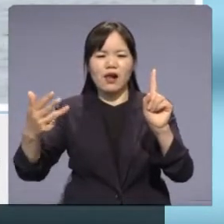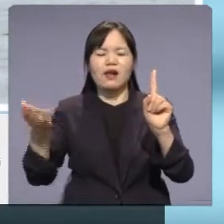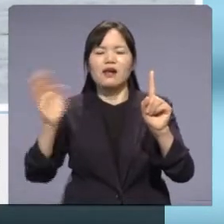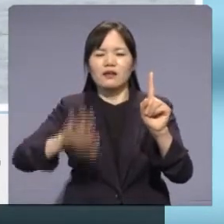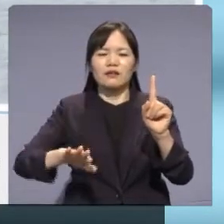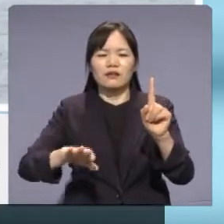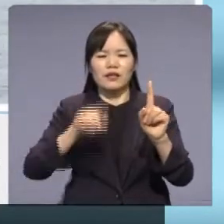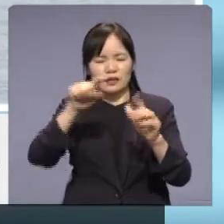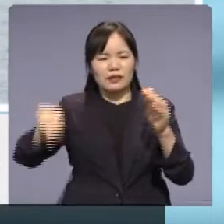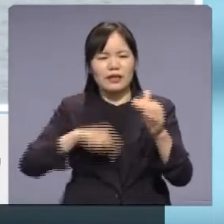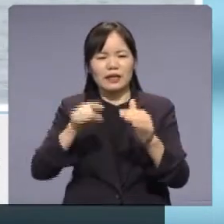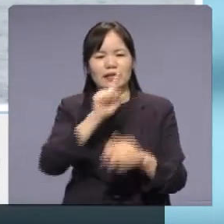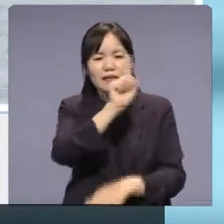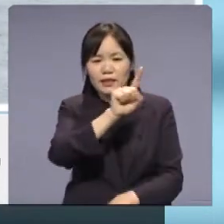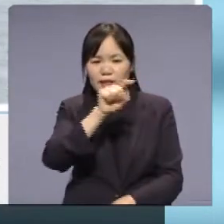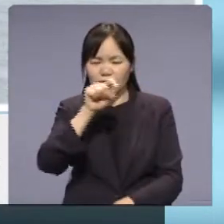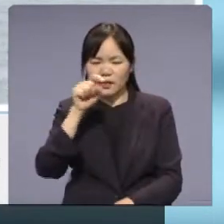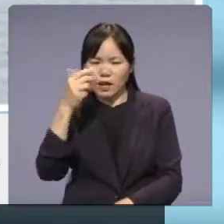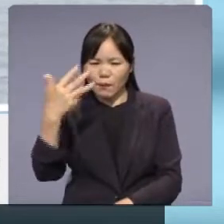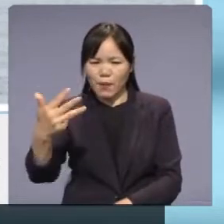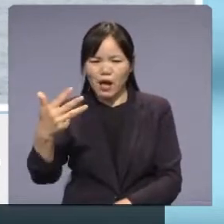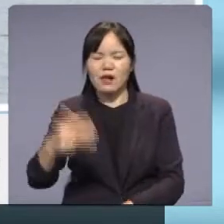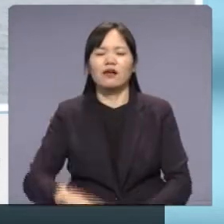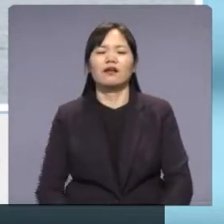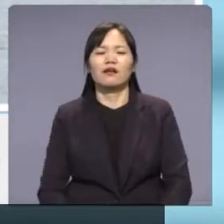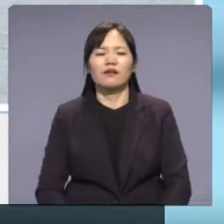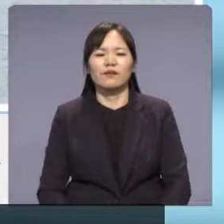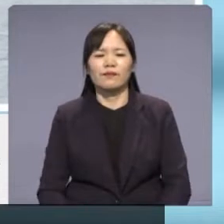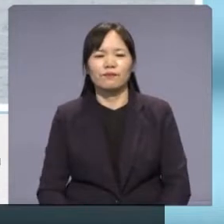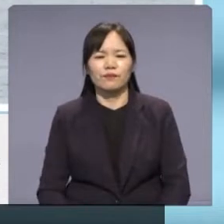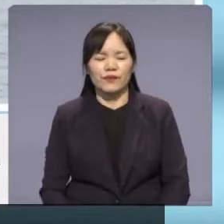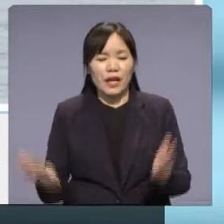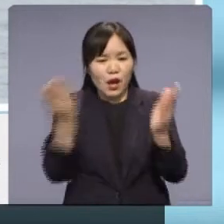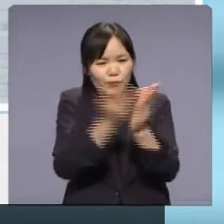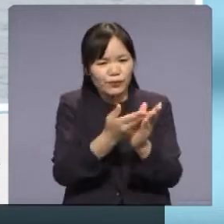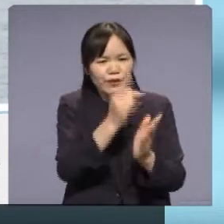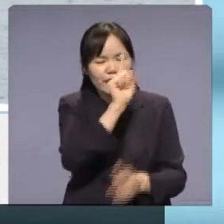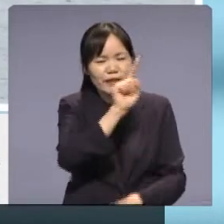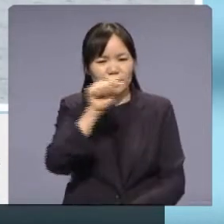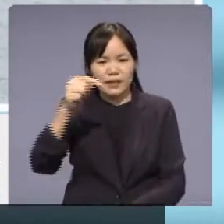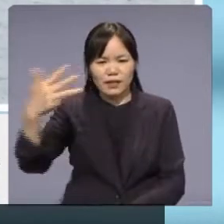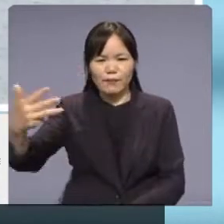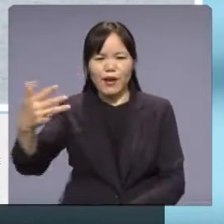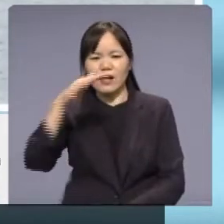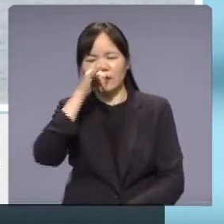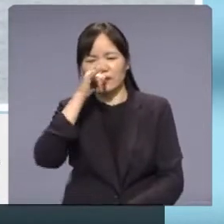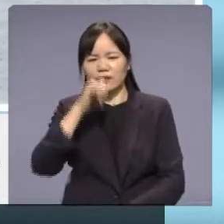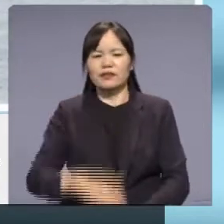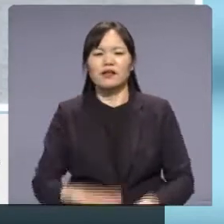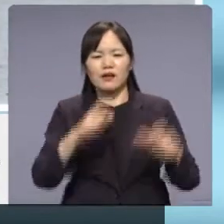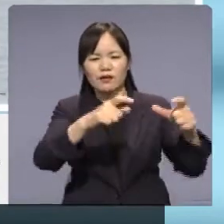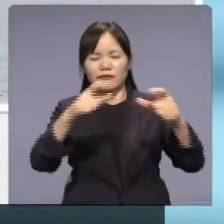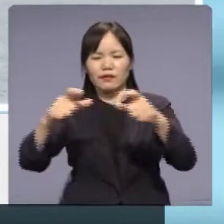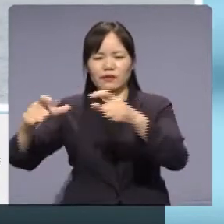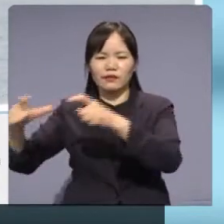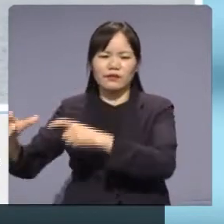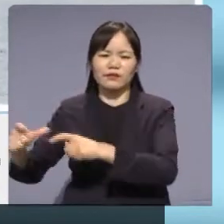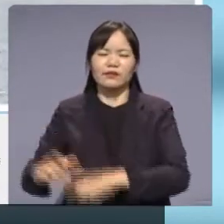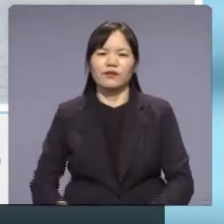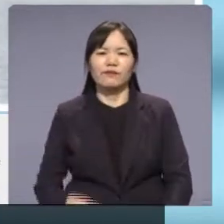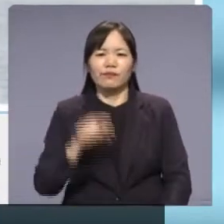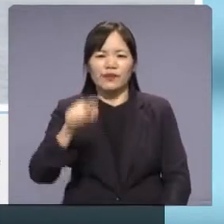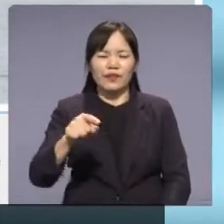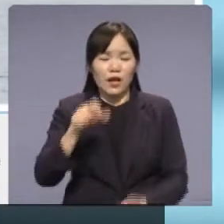그중에 우선적으로 1부두하고 8부두입니다. 부두가 1부두에서 8부두까지 있거든요. 구역별로. 네. 이제 제가 그 듣기로는 한 그